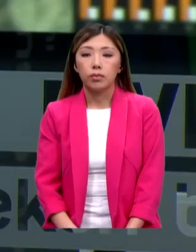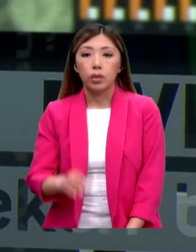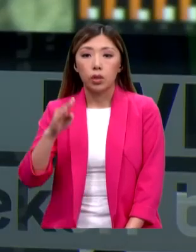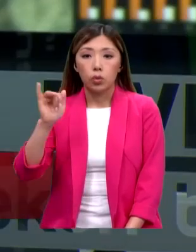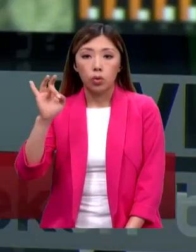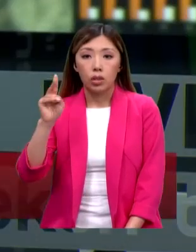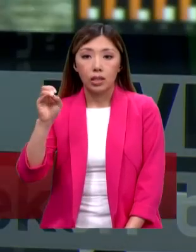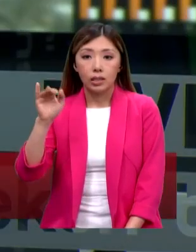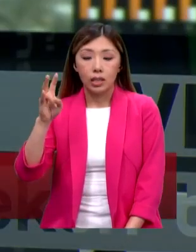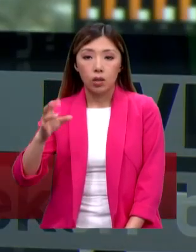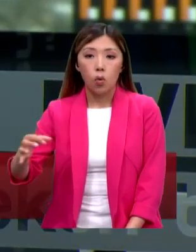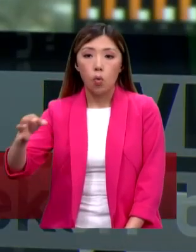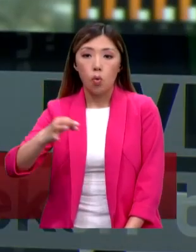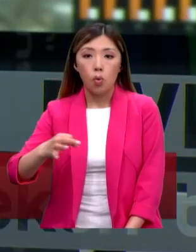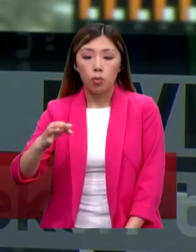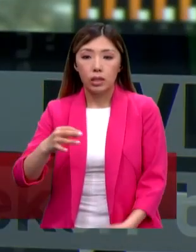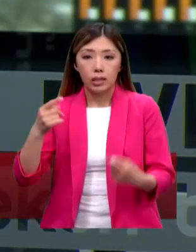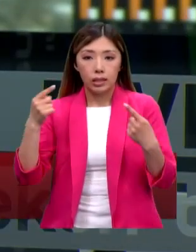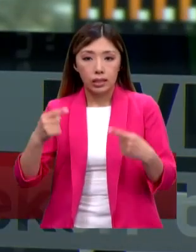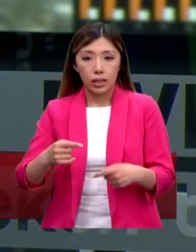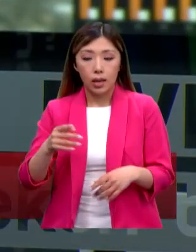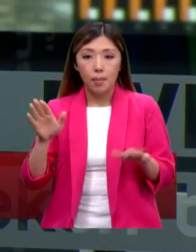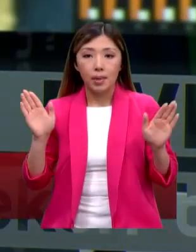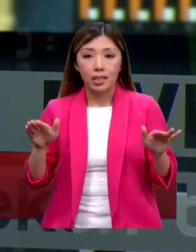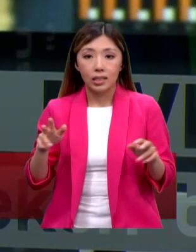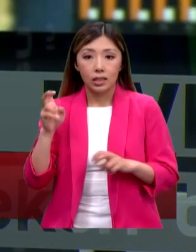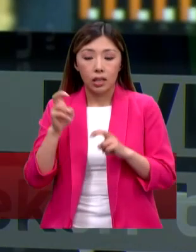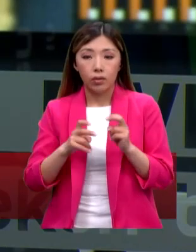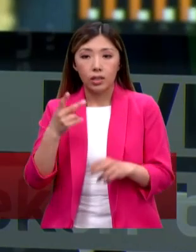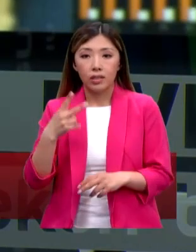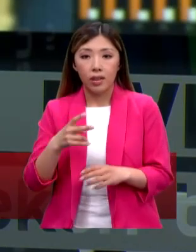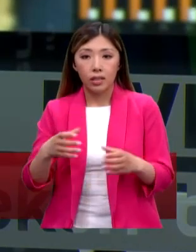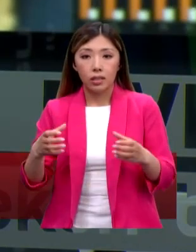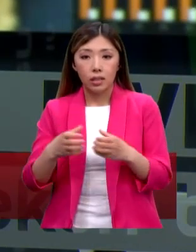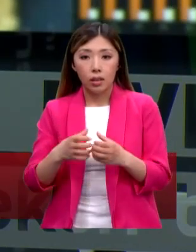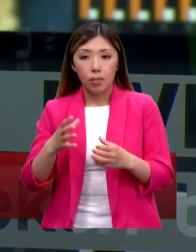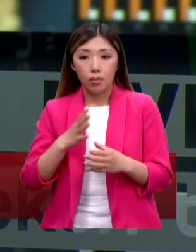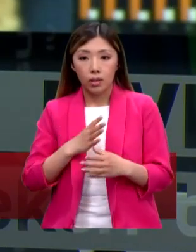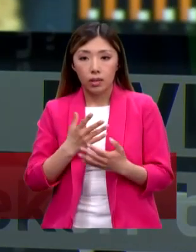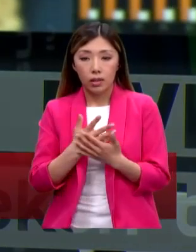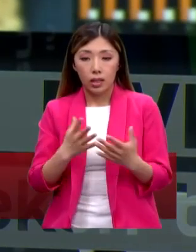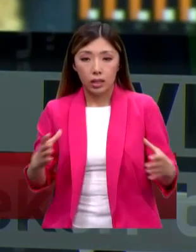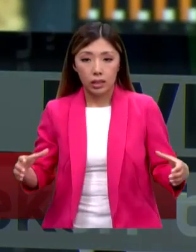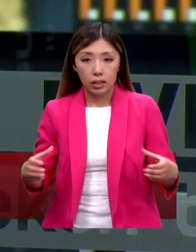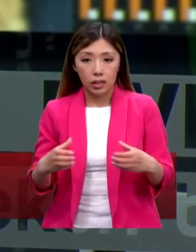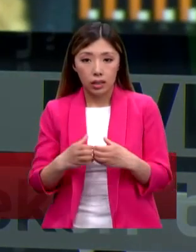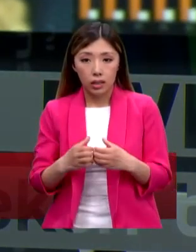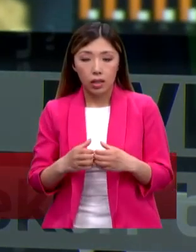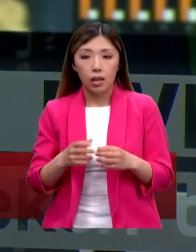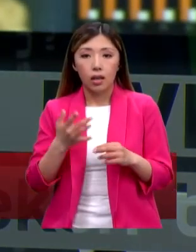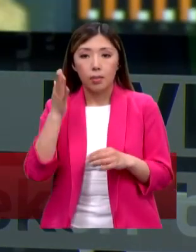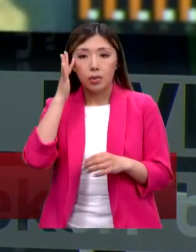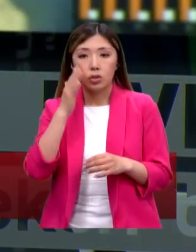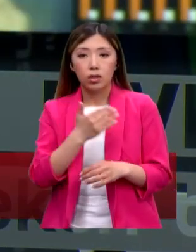Туркестанской области на грани разорения птицеводы. 20 предпринимателей несколько лет назад объединились в кооператив «Ленгер». Мечтали